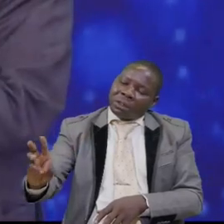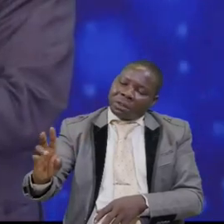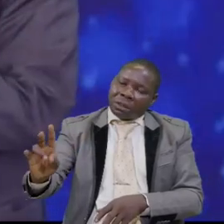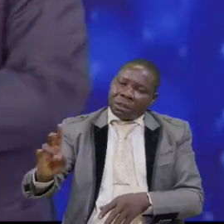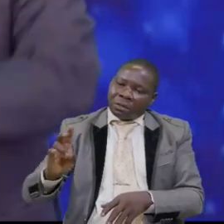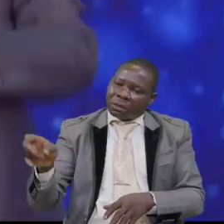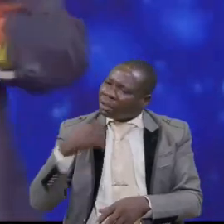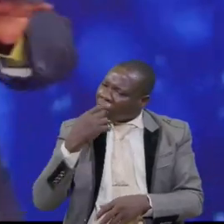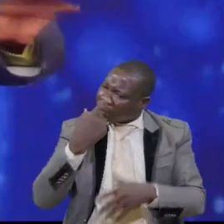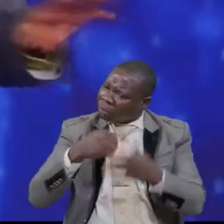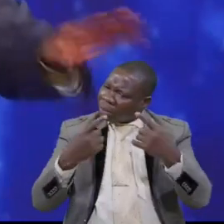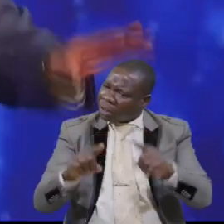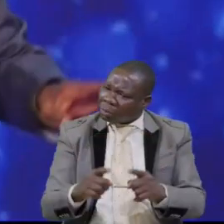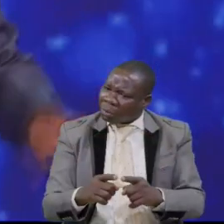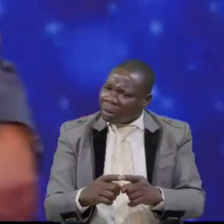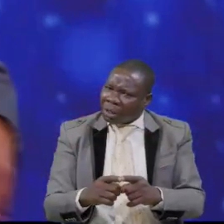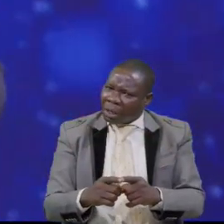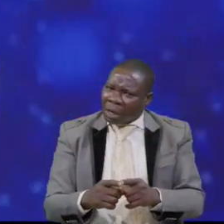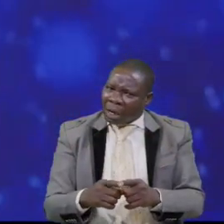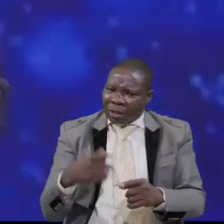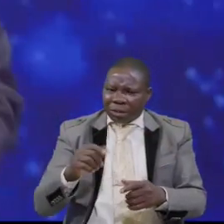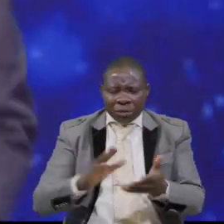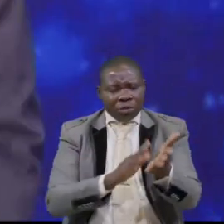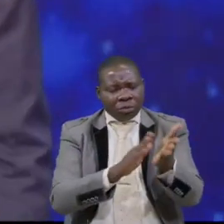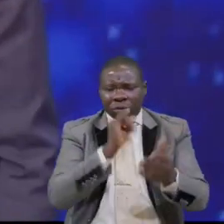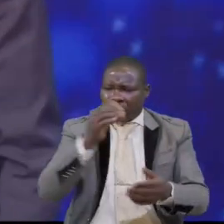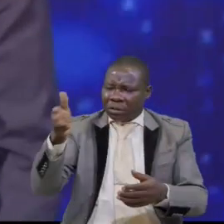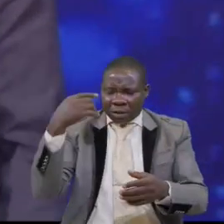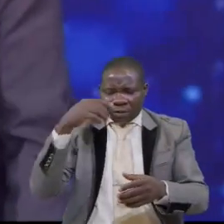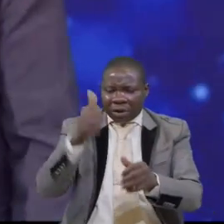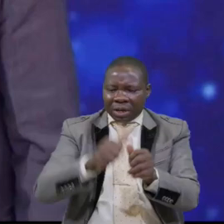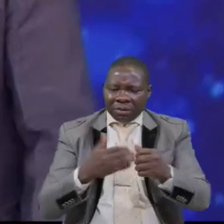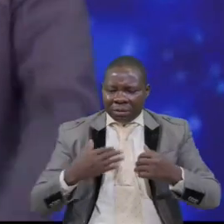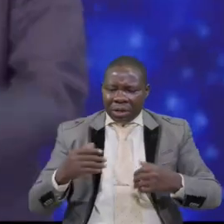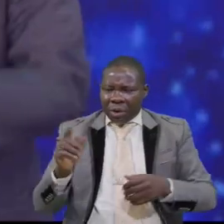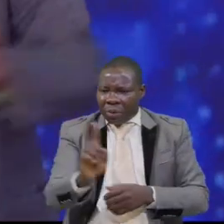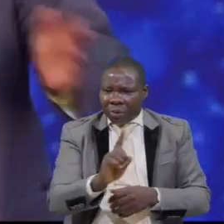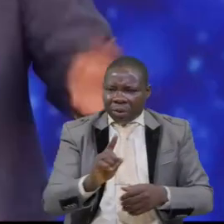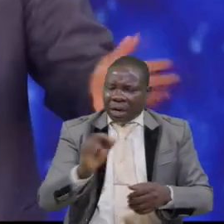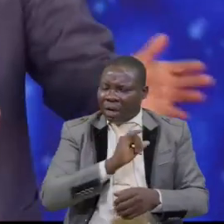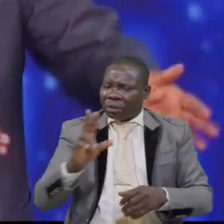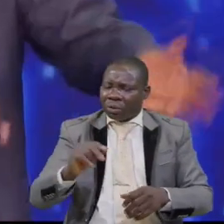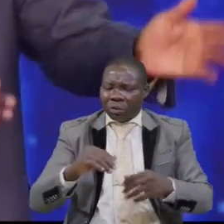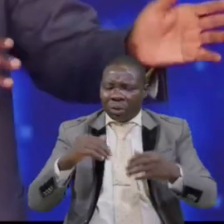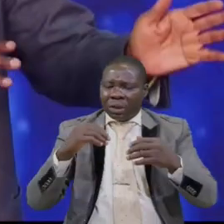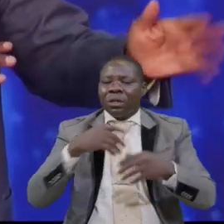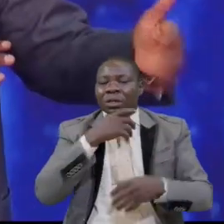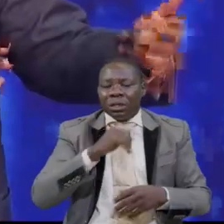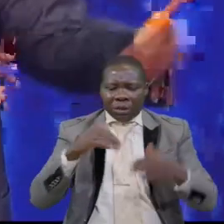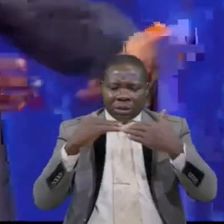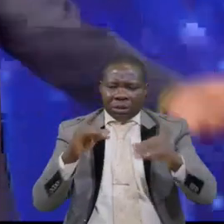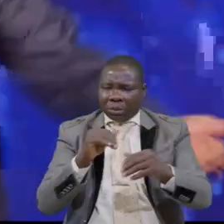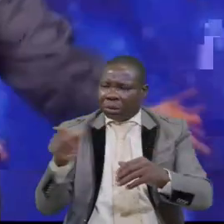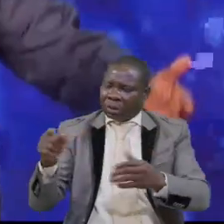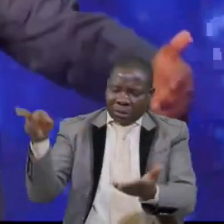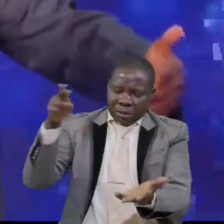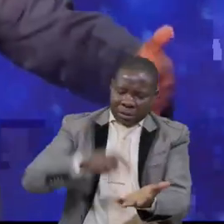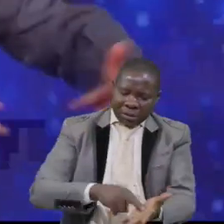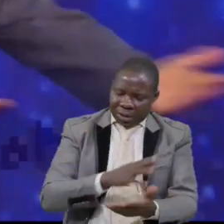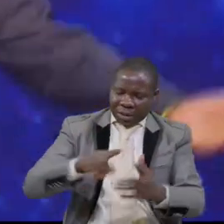collège est là pour tout le monde et il y a pas d'âge limite il y a pas de limite d'âge elle allé s'inscrire elle a